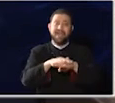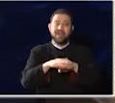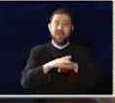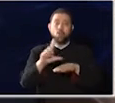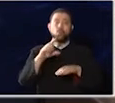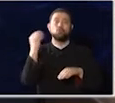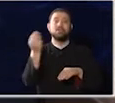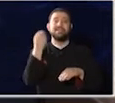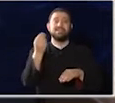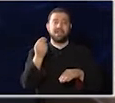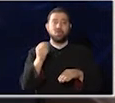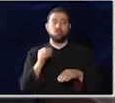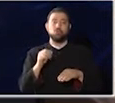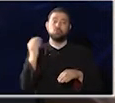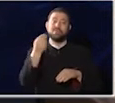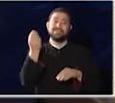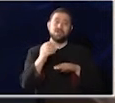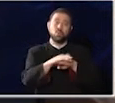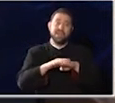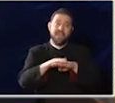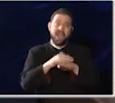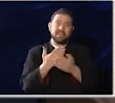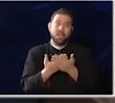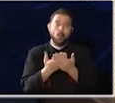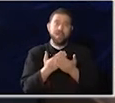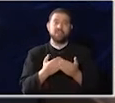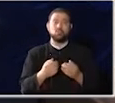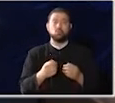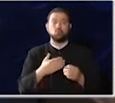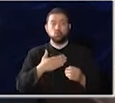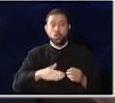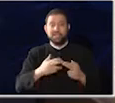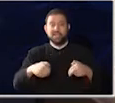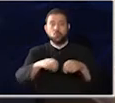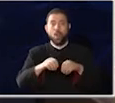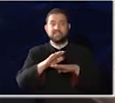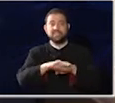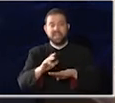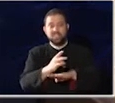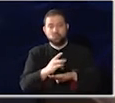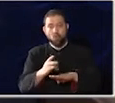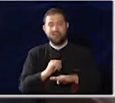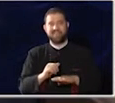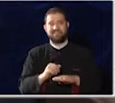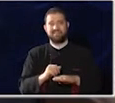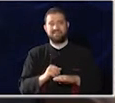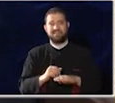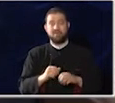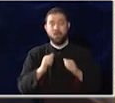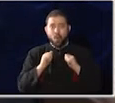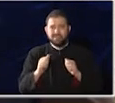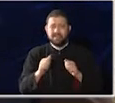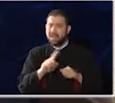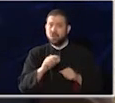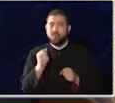iertarea lui Dumnezeu. Și Dumnezeu ne iartă pentru dorința noastră de a ne mărturisi și hotărârea de a